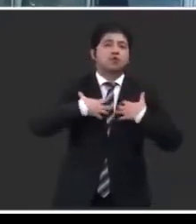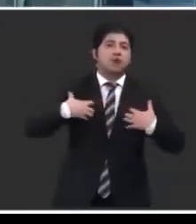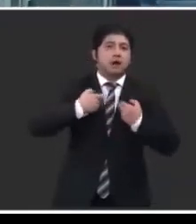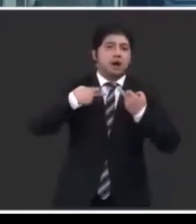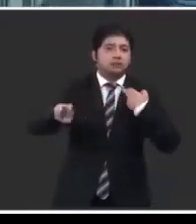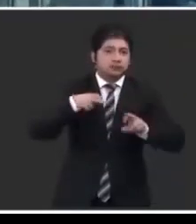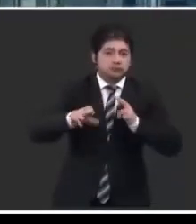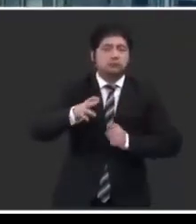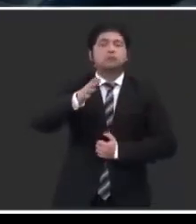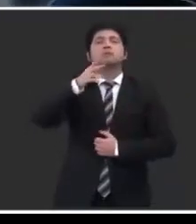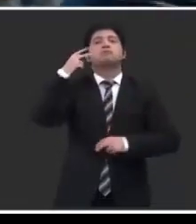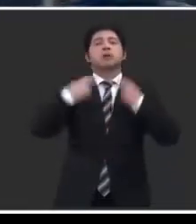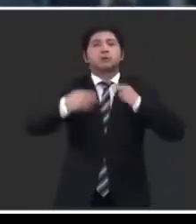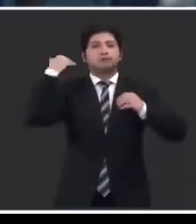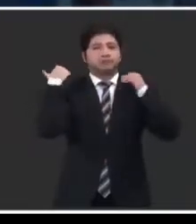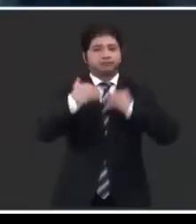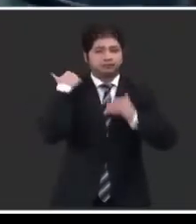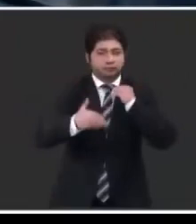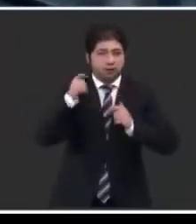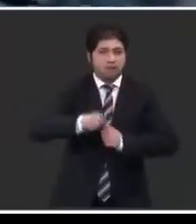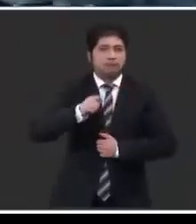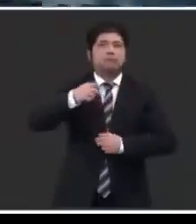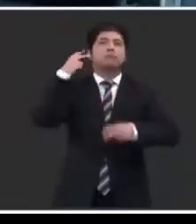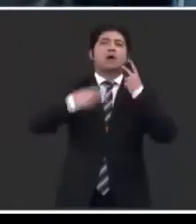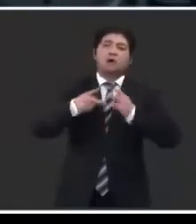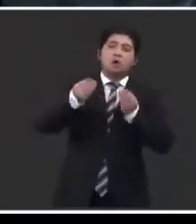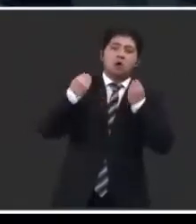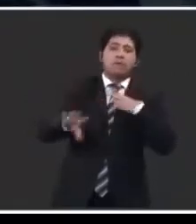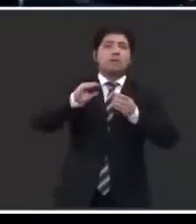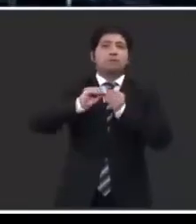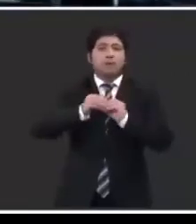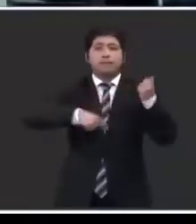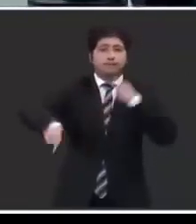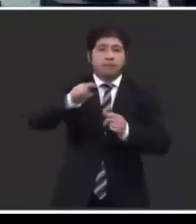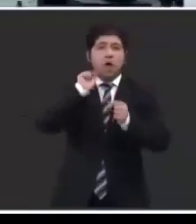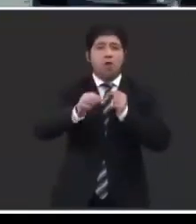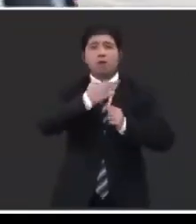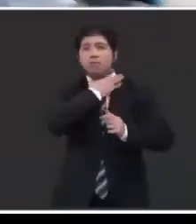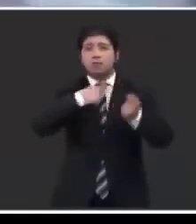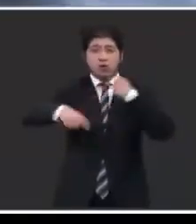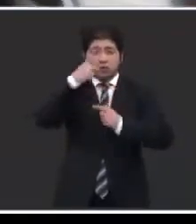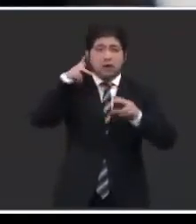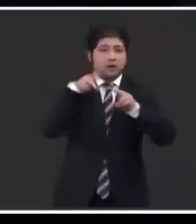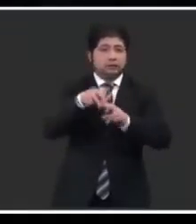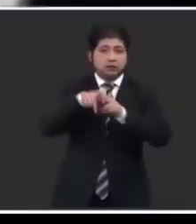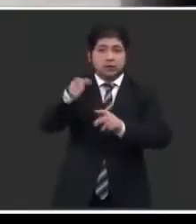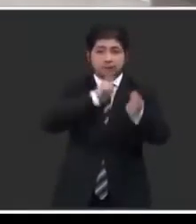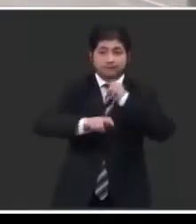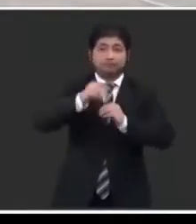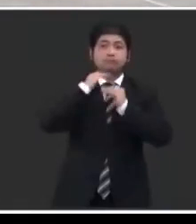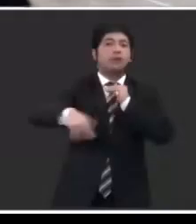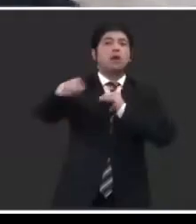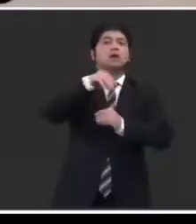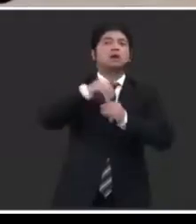kimi kasıtlı sabotajlar kimi istikrarsızlık iklimin sebebi ile kesintiye uğrayan milletimiz için